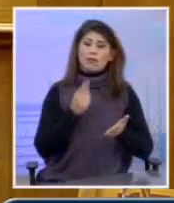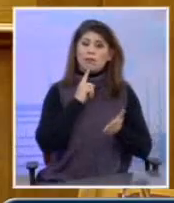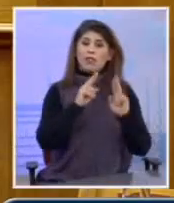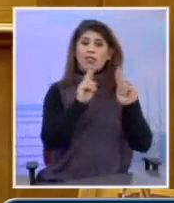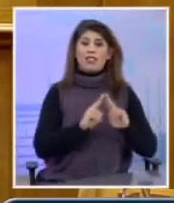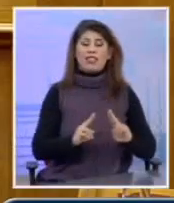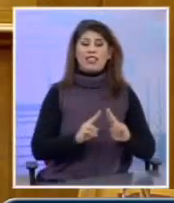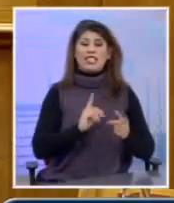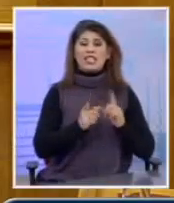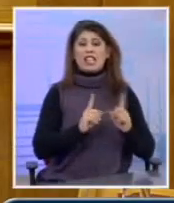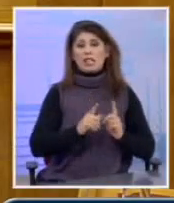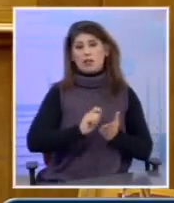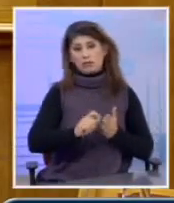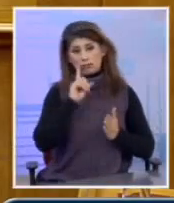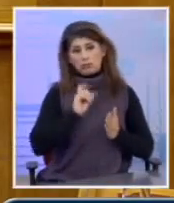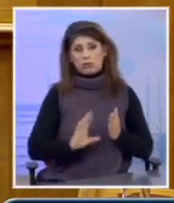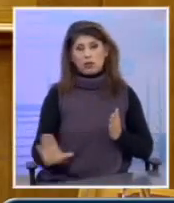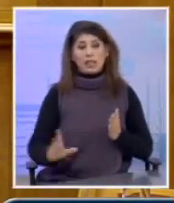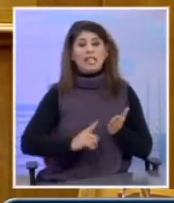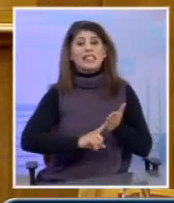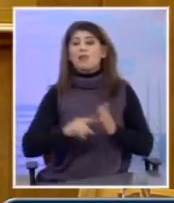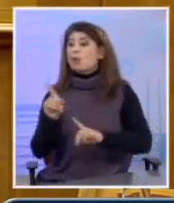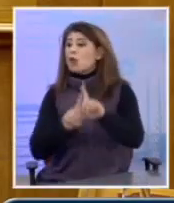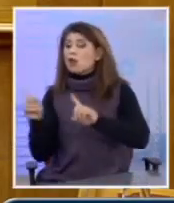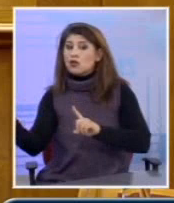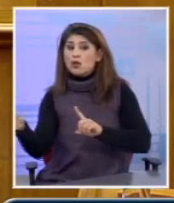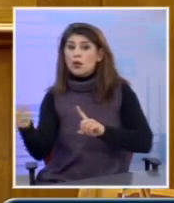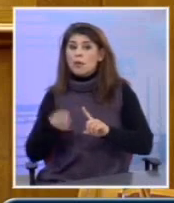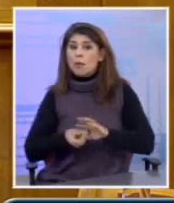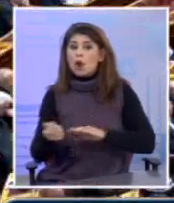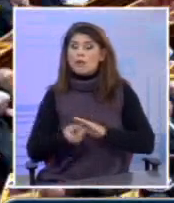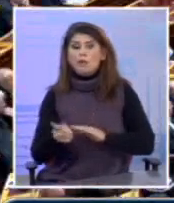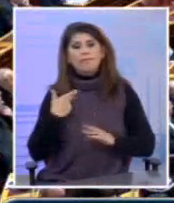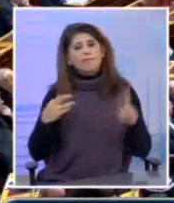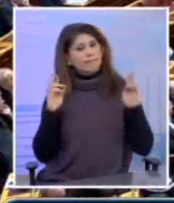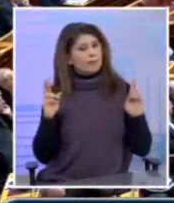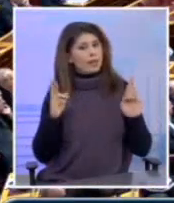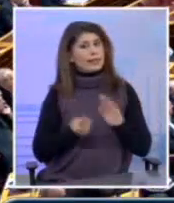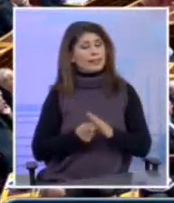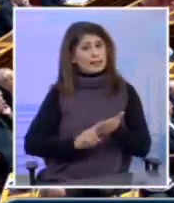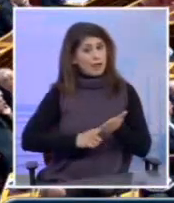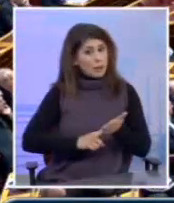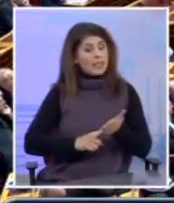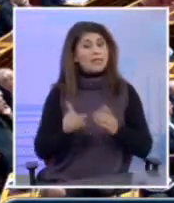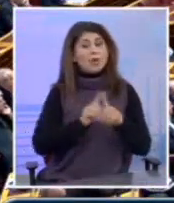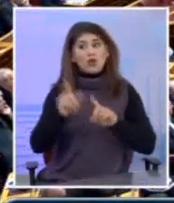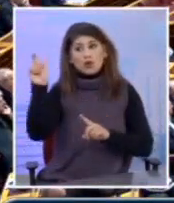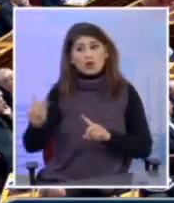διεθνείς συνθήκες. Της ταυτοποίησης, βεβαίως, που ελπίζουμε να γίνεται γρήγορα με τη